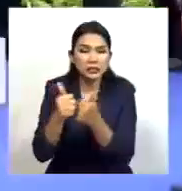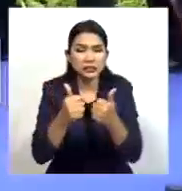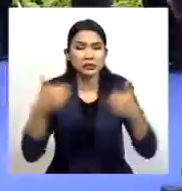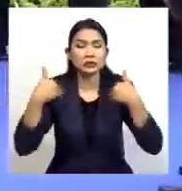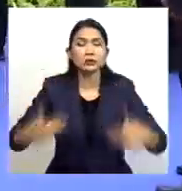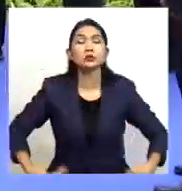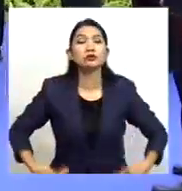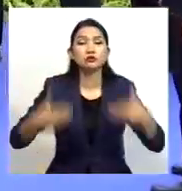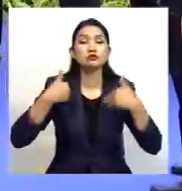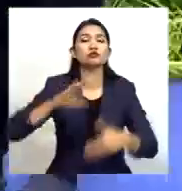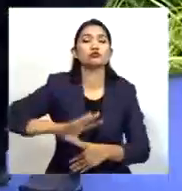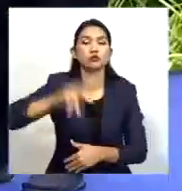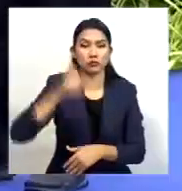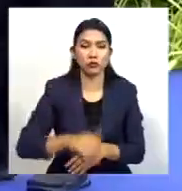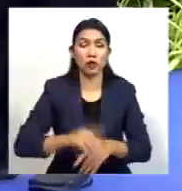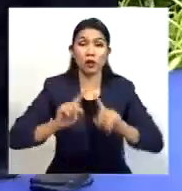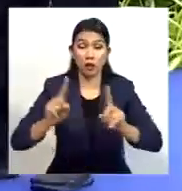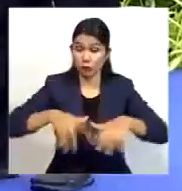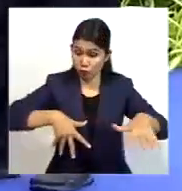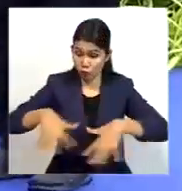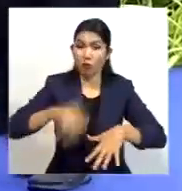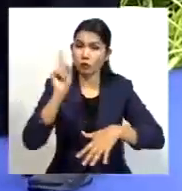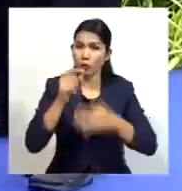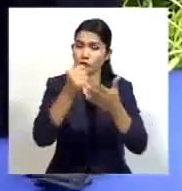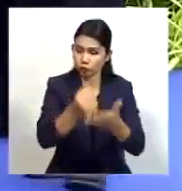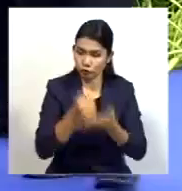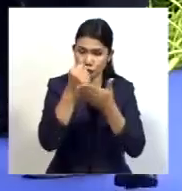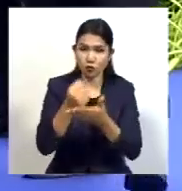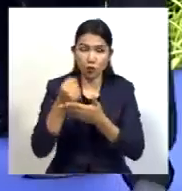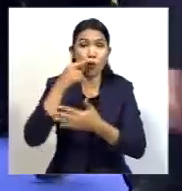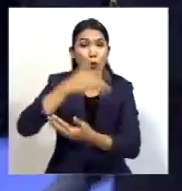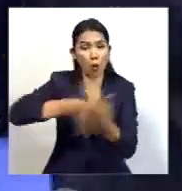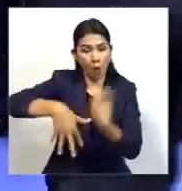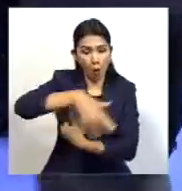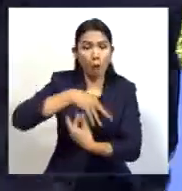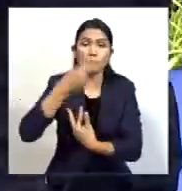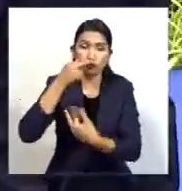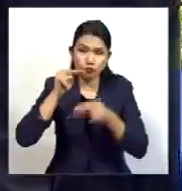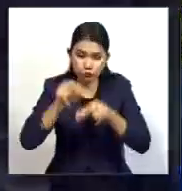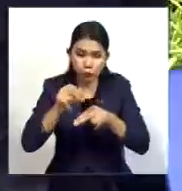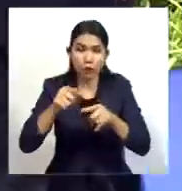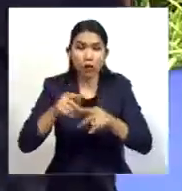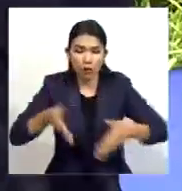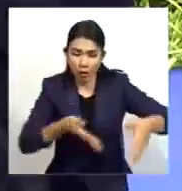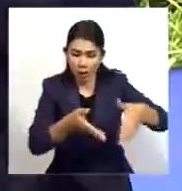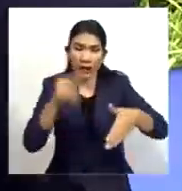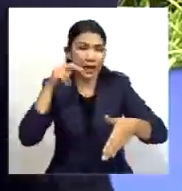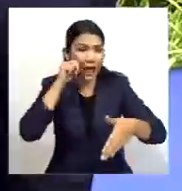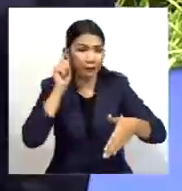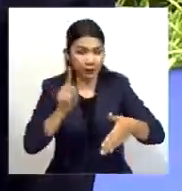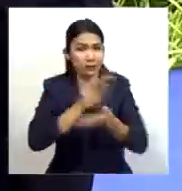ที่ดีขึ้นแต่ว่าขอให้ชาวบ้านในชุมชนช่วยกันดูแลรักษาสิ่งแวดล้อมและดูแลคลองให้สะอาดต่อไปครับ